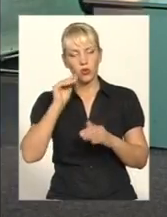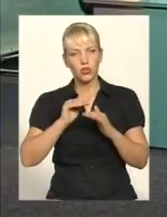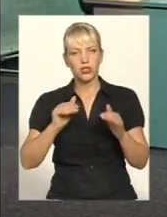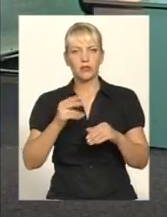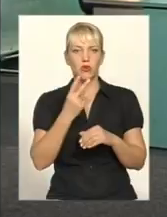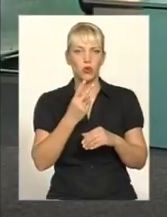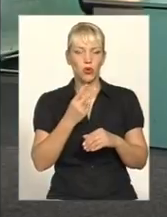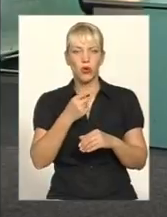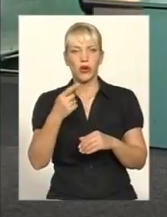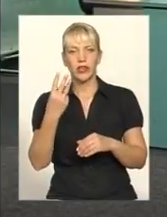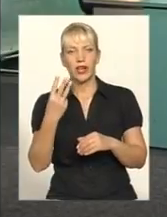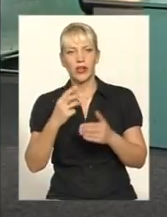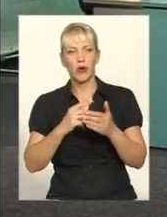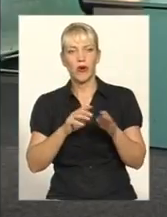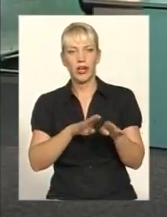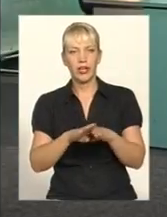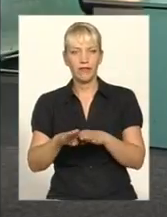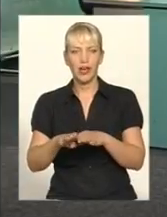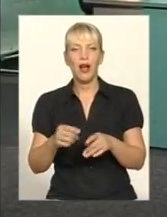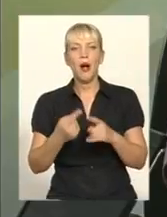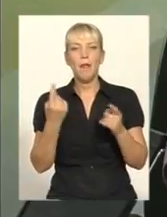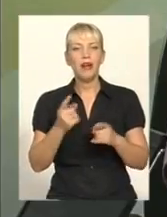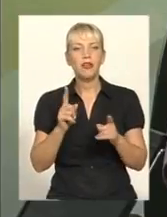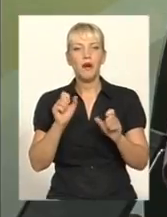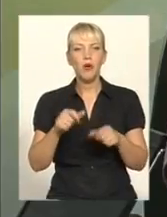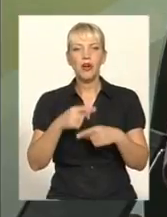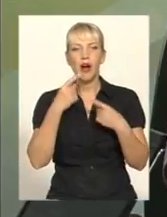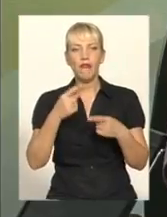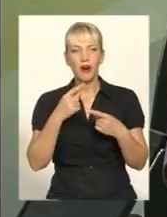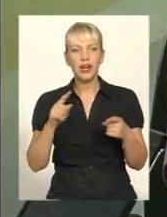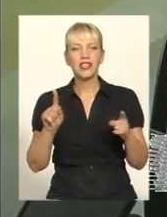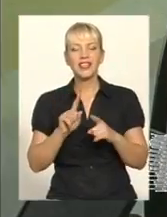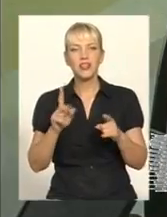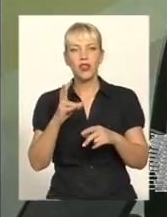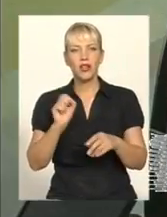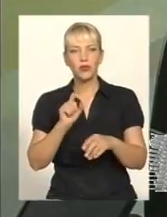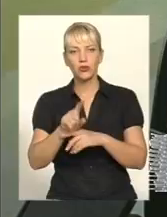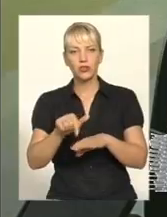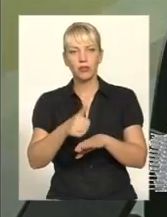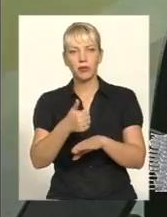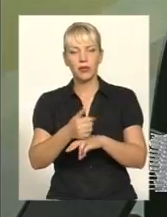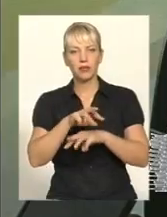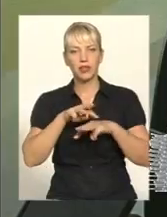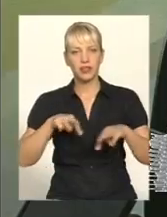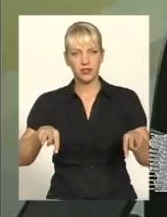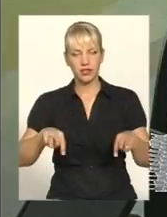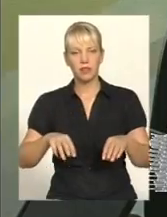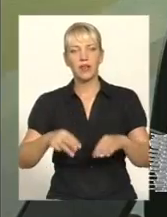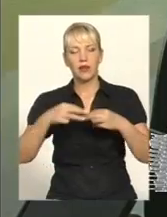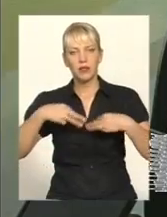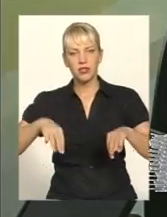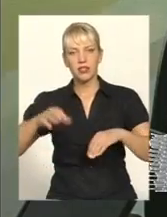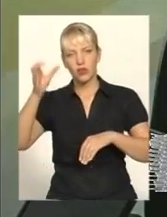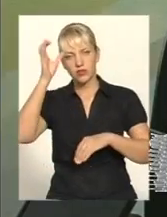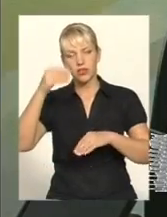другого, третього рівня? Ну, перше, про що ми можемо говорити, що на доручення прем'єр-міністра Міністерством освіти